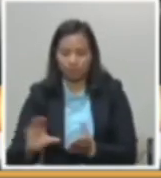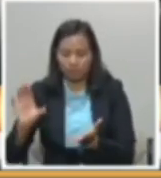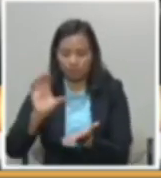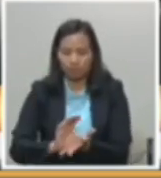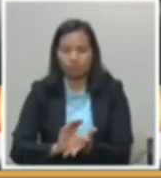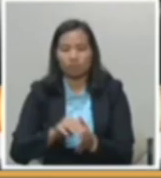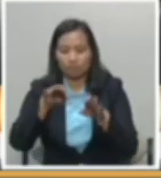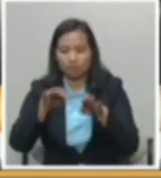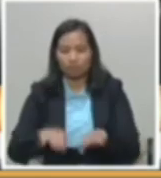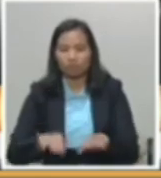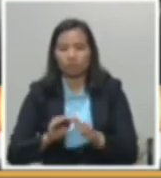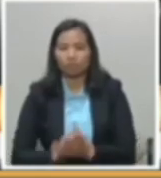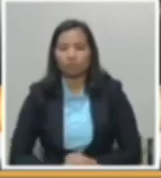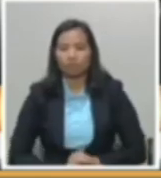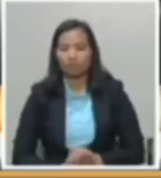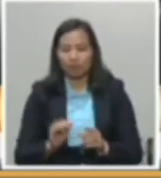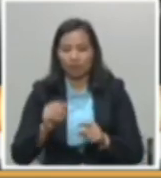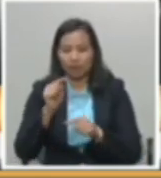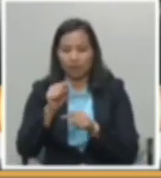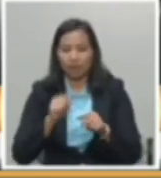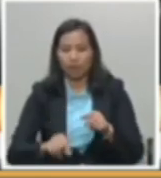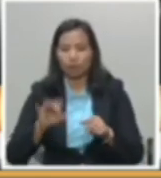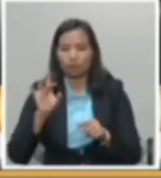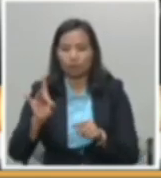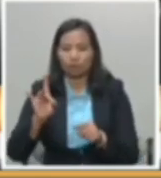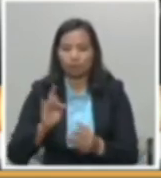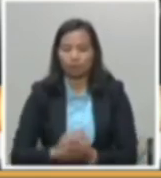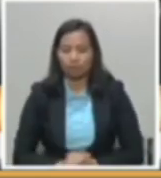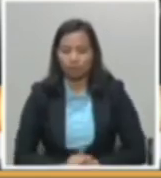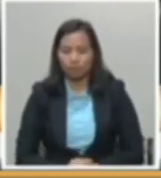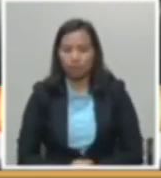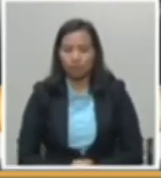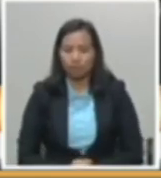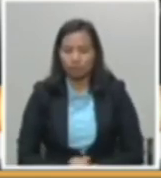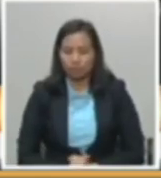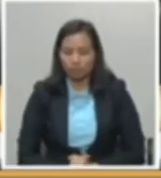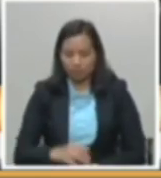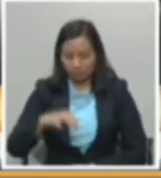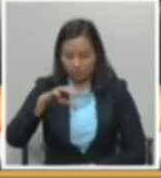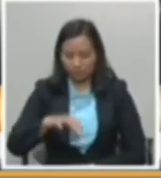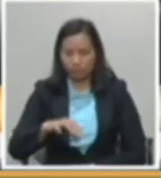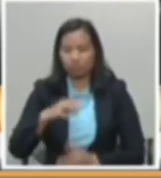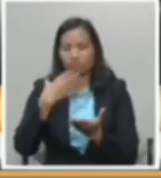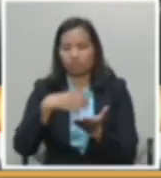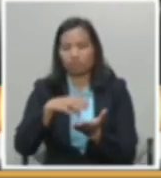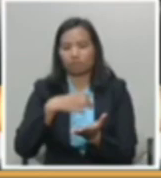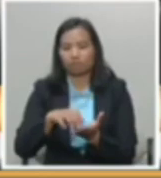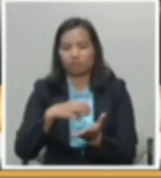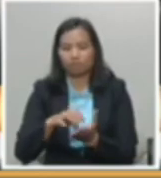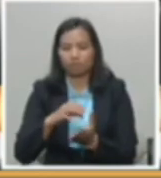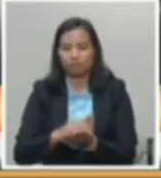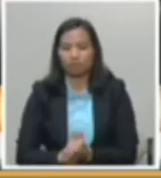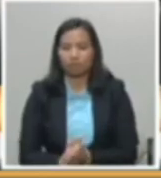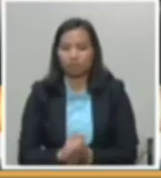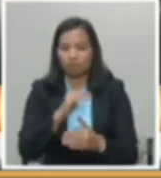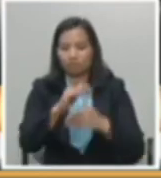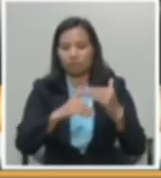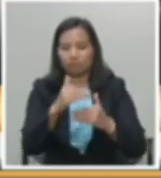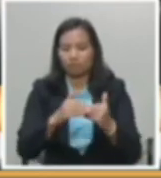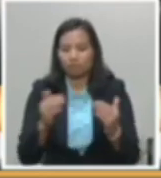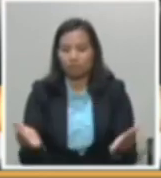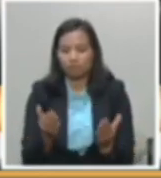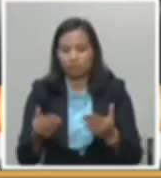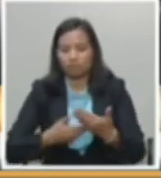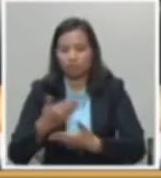มาณลดลง 8%อีกหนึ่งหน่วยงานที่อยากจะกล่าวถึงคือกรมส่งเสริมการค้าระหว่างประเทศ